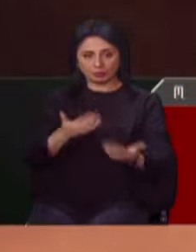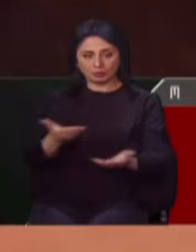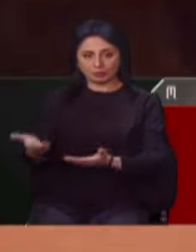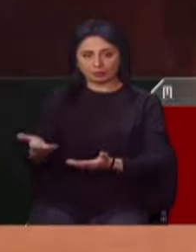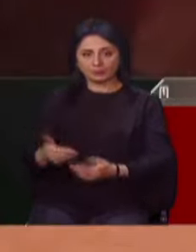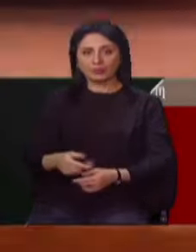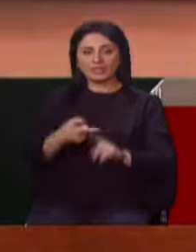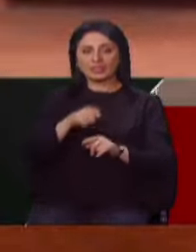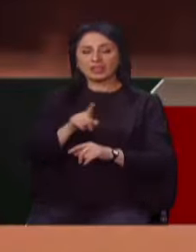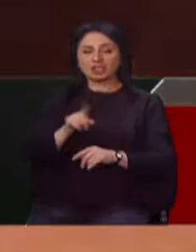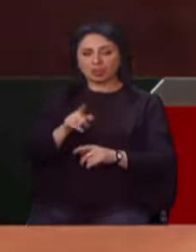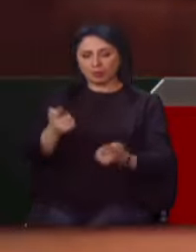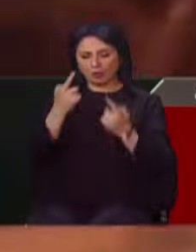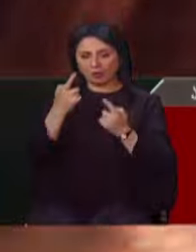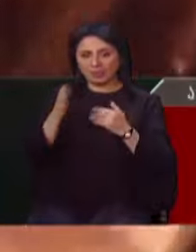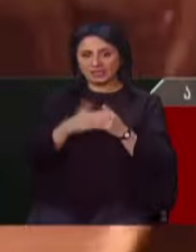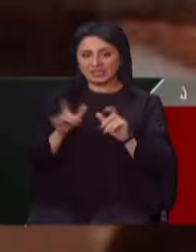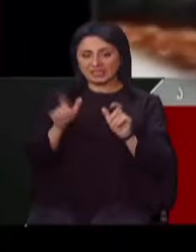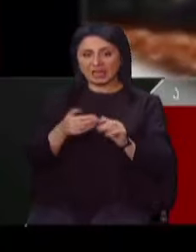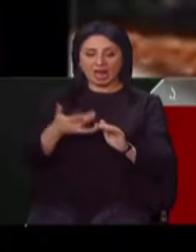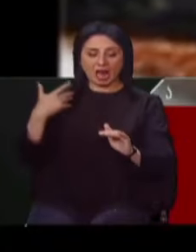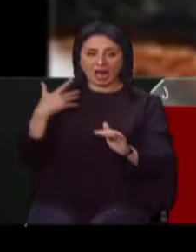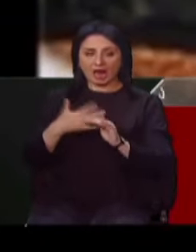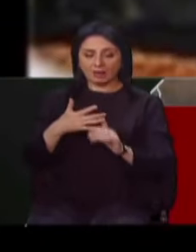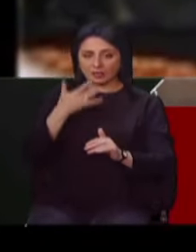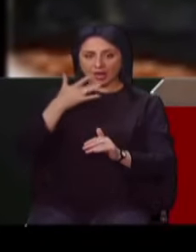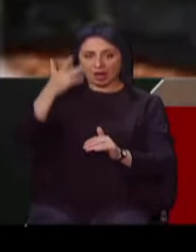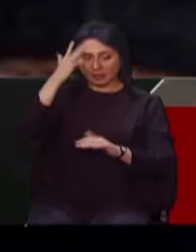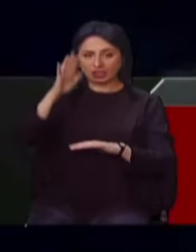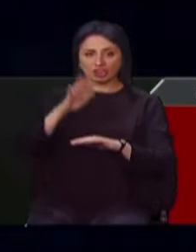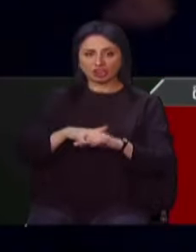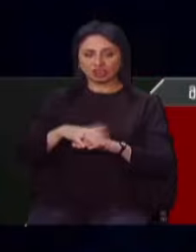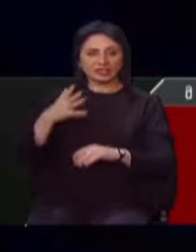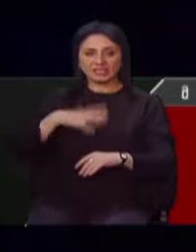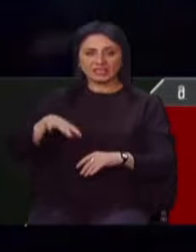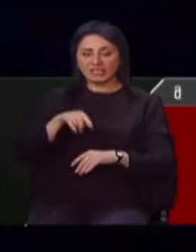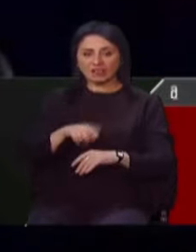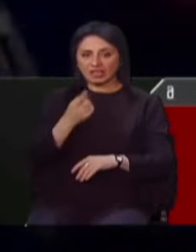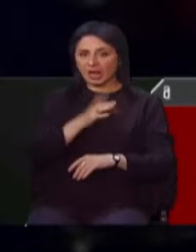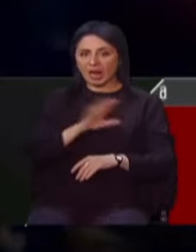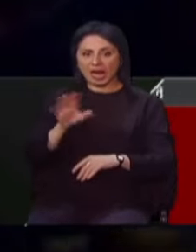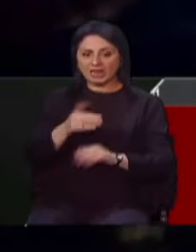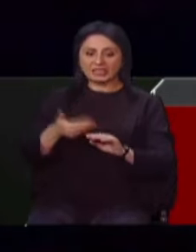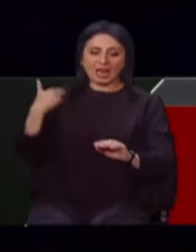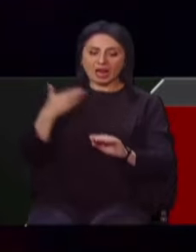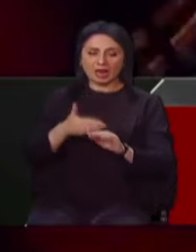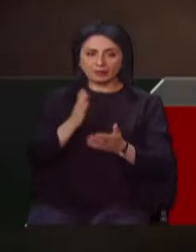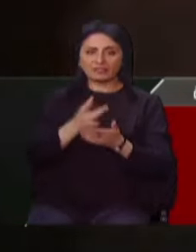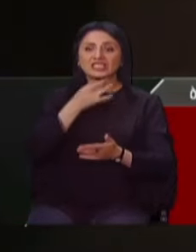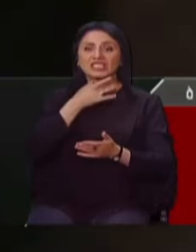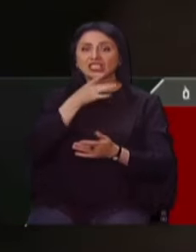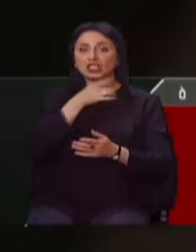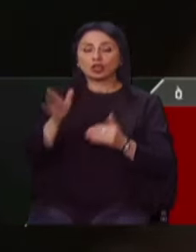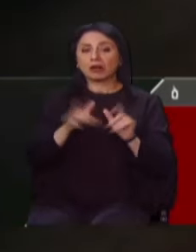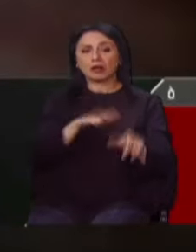პირები. იმას, რომ ამ მასშტაბის სანქციები აქამდე ამერიკის შეერთებულ შტატებს საქართველოში არც ერთი აქამდე არსებული კრიზისის